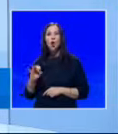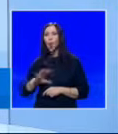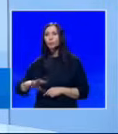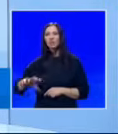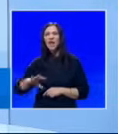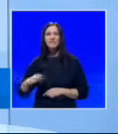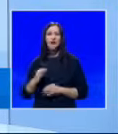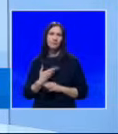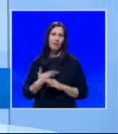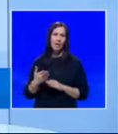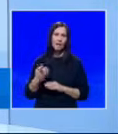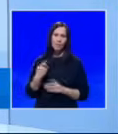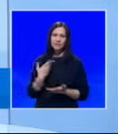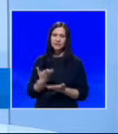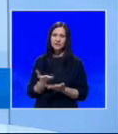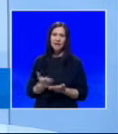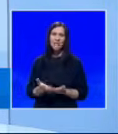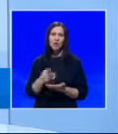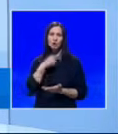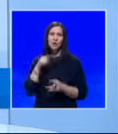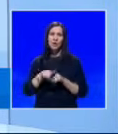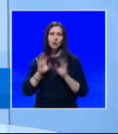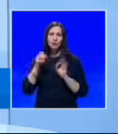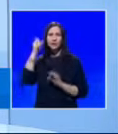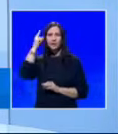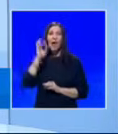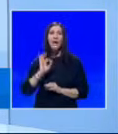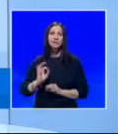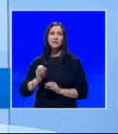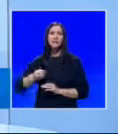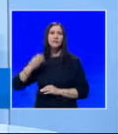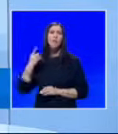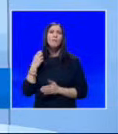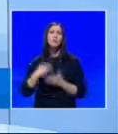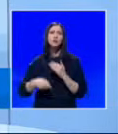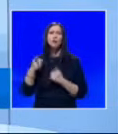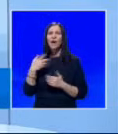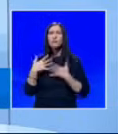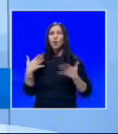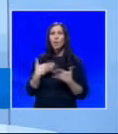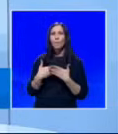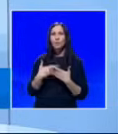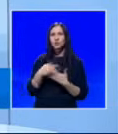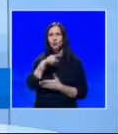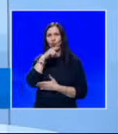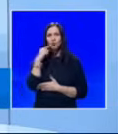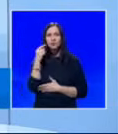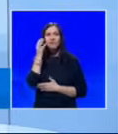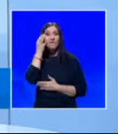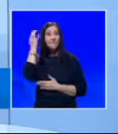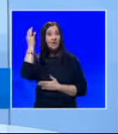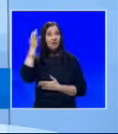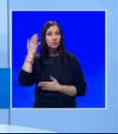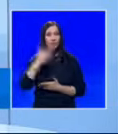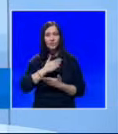той представя Русия като истинската идея, като истинската ценност. Впрочем, това е много близко до руските философии